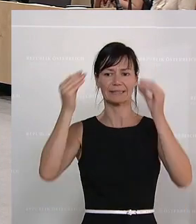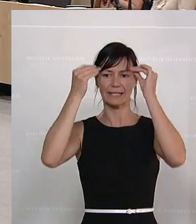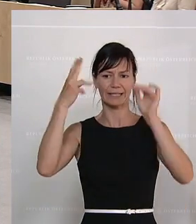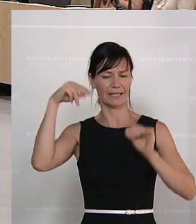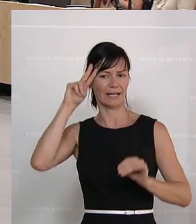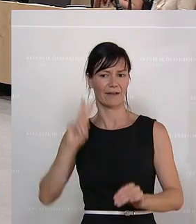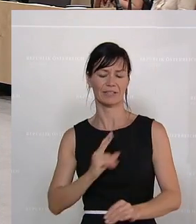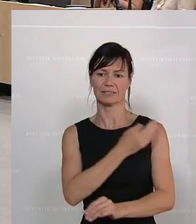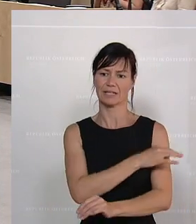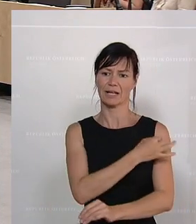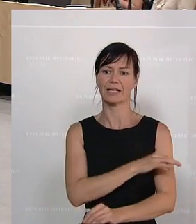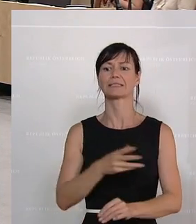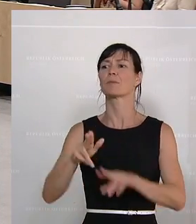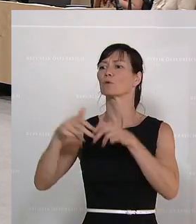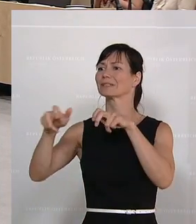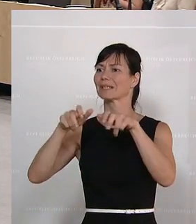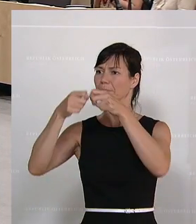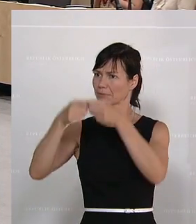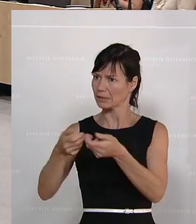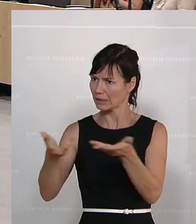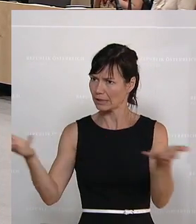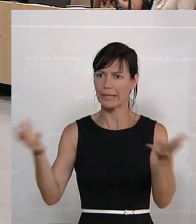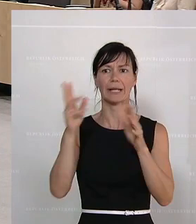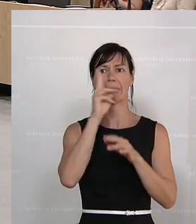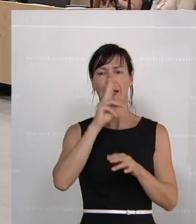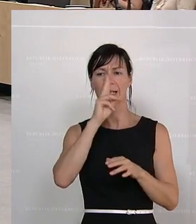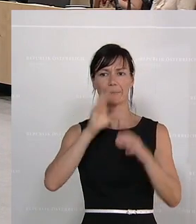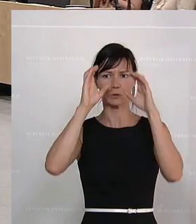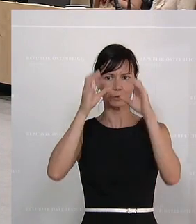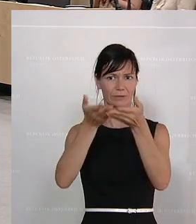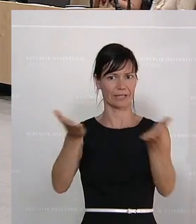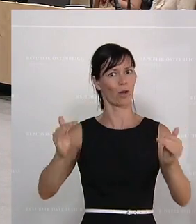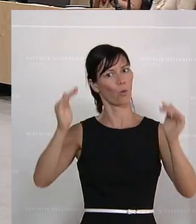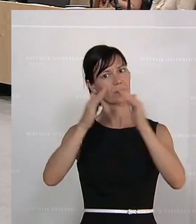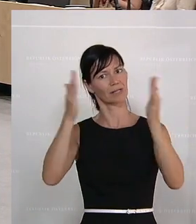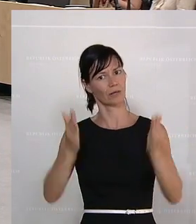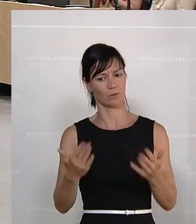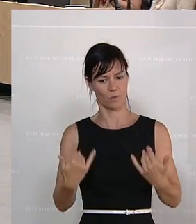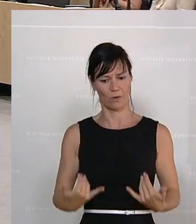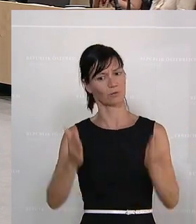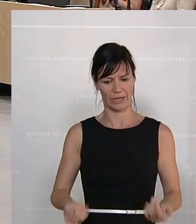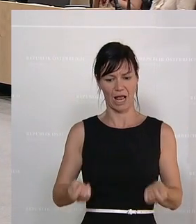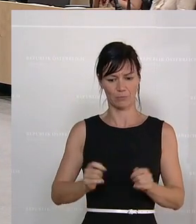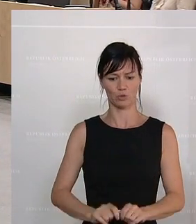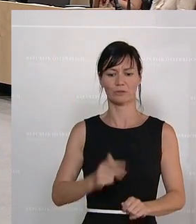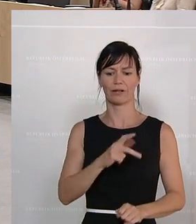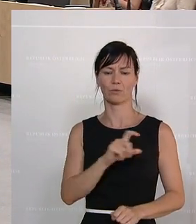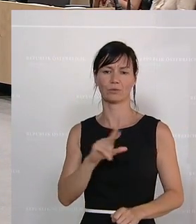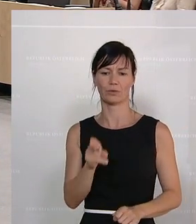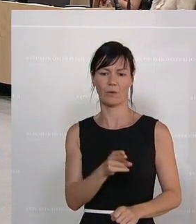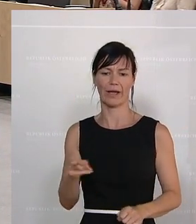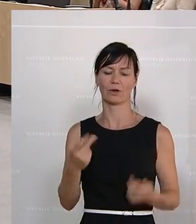hingegen würden die energiekonzerne 6 milliarden euro mehr an gewinn einstreifen am wort ist nun